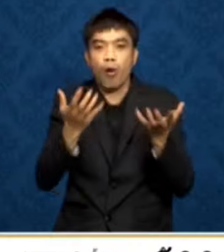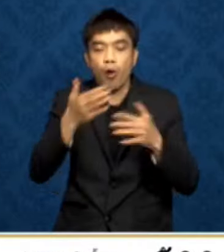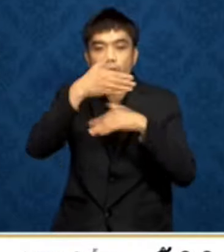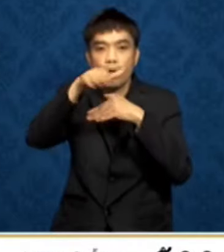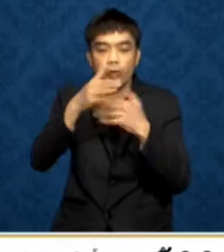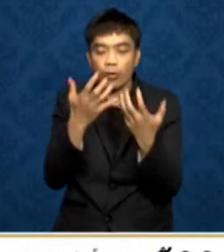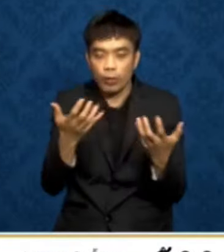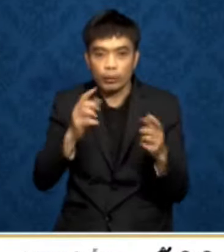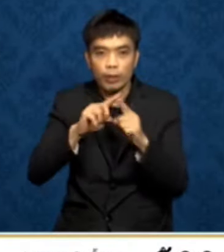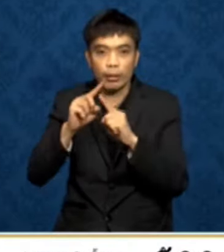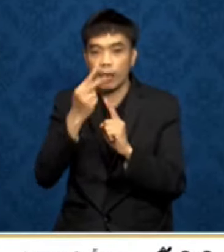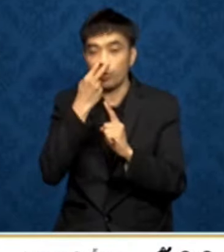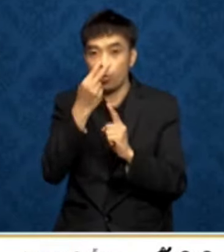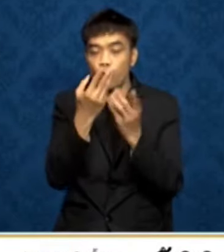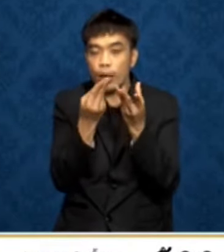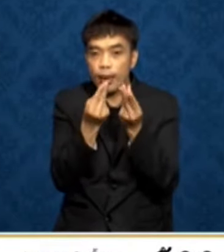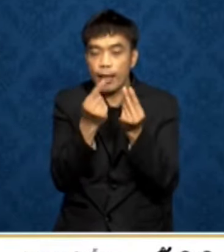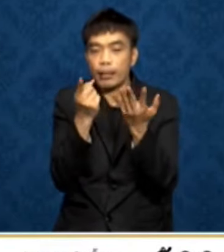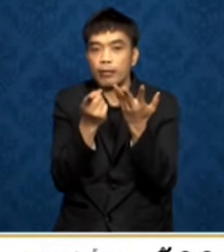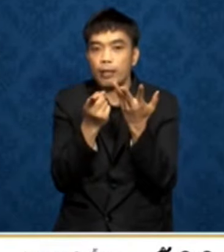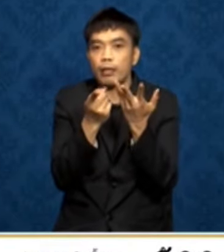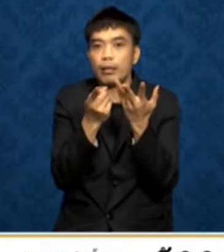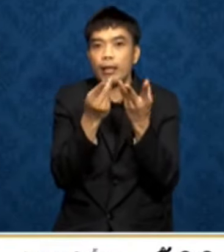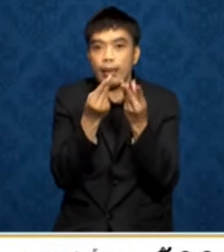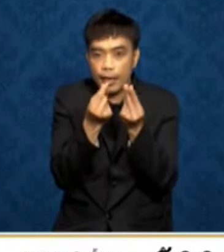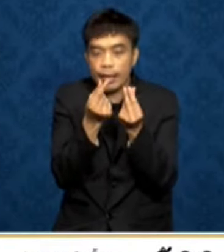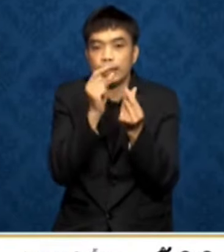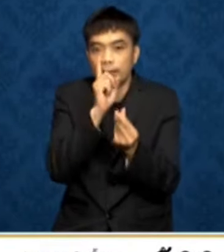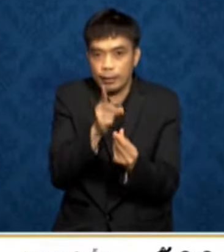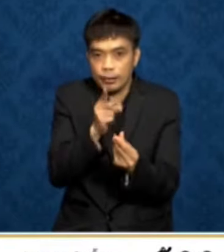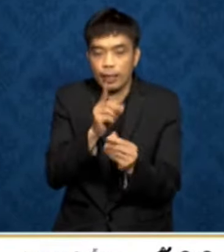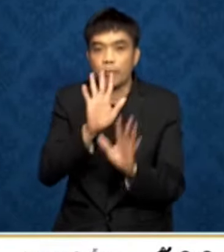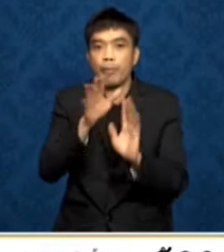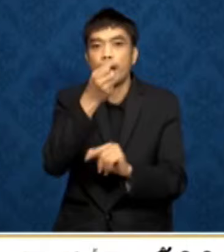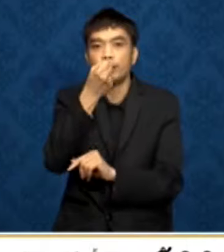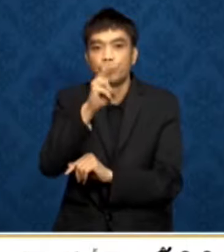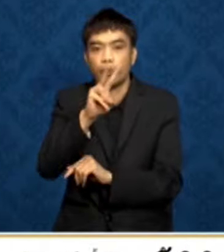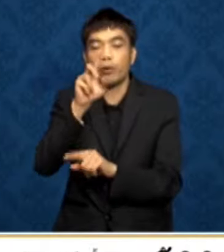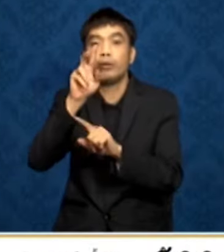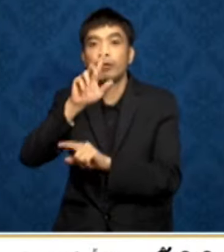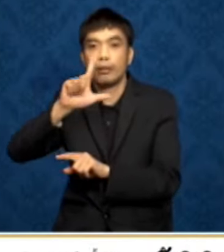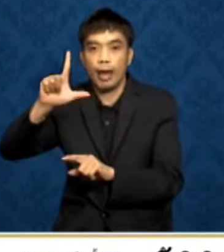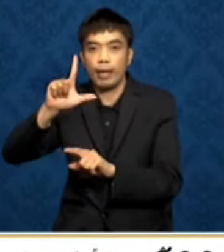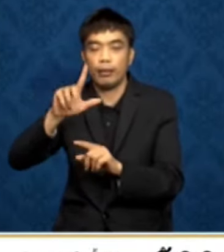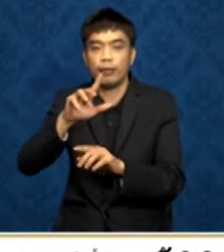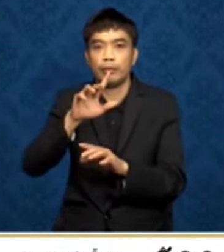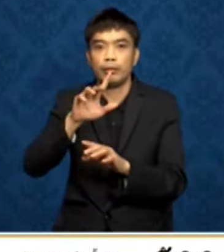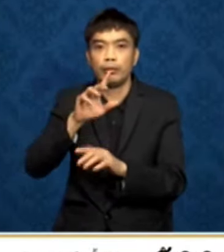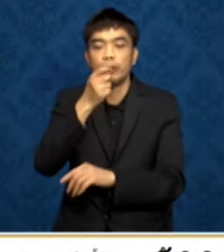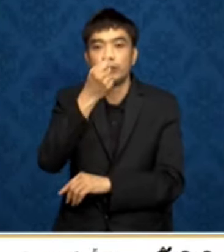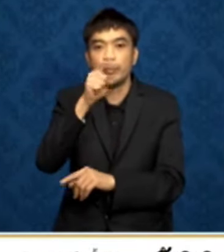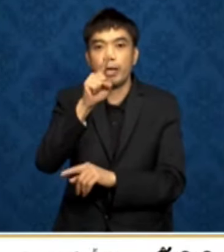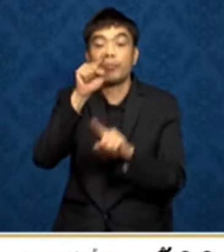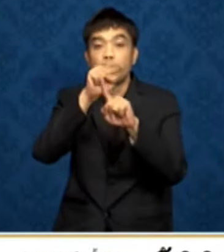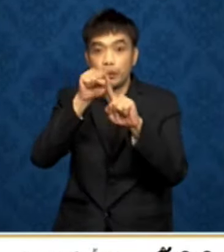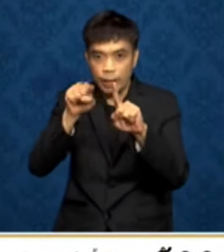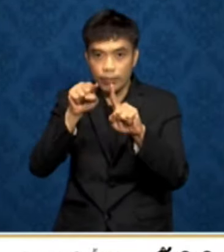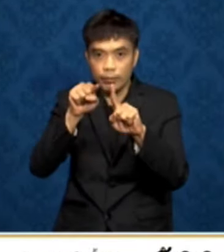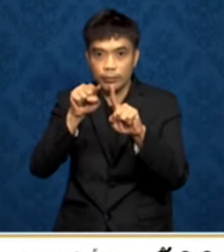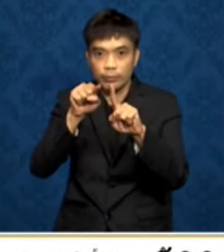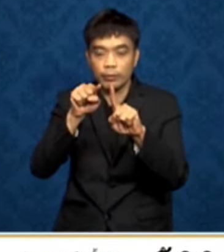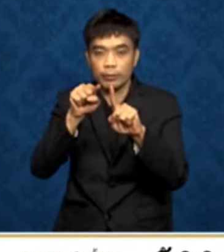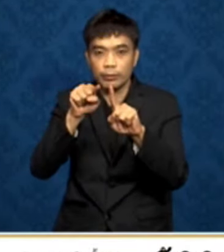เลขที่ถูกต้องนั้นนะครับงบฮาร์ดแวร์จริงๆเรามีอยู่เพียงแค่ 12ล้านบาทเท่านั้นเองหรือ 11ล้านเอ่อ 11%นะครับเป็น